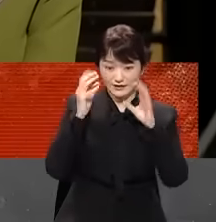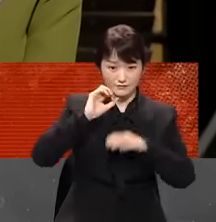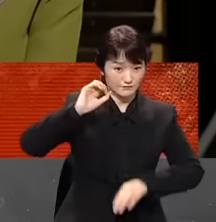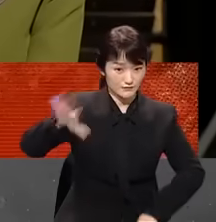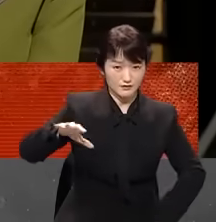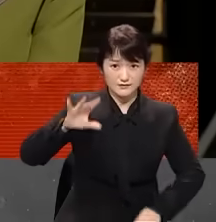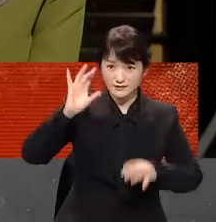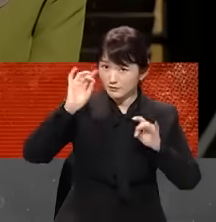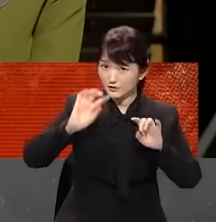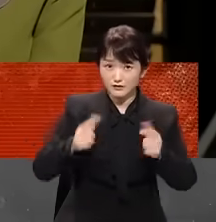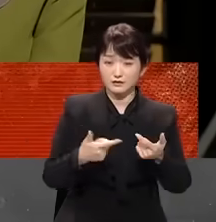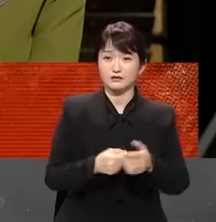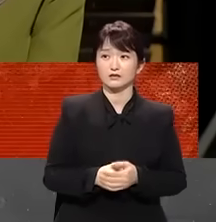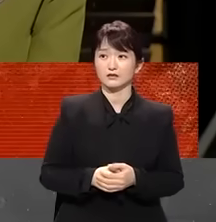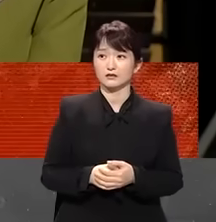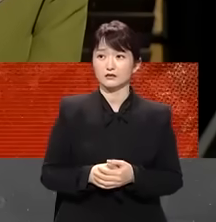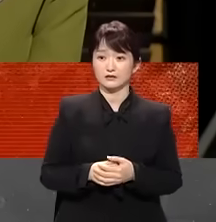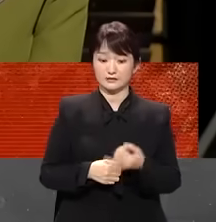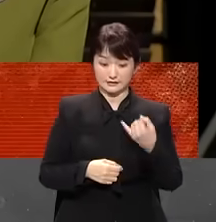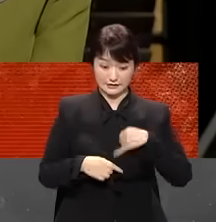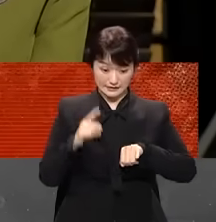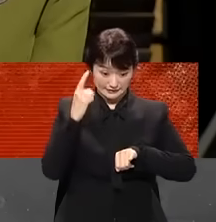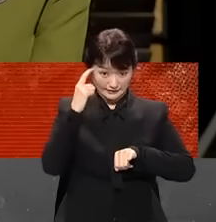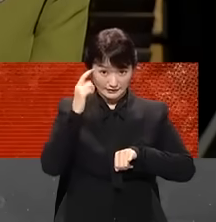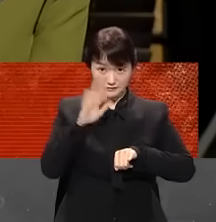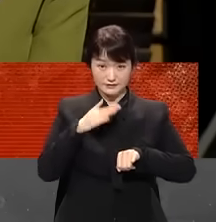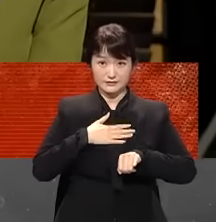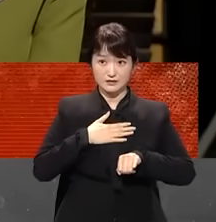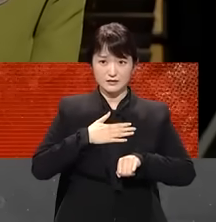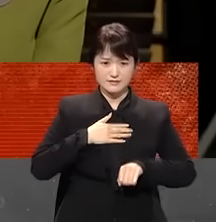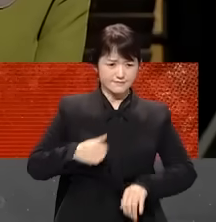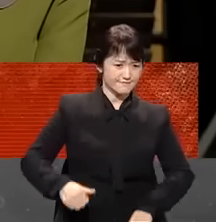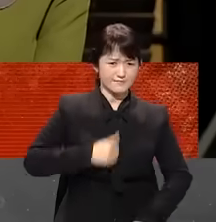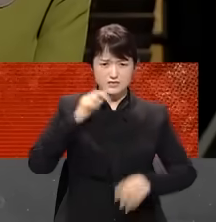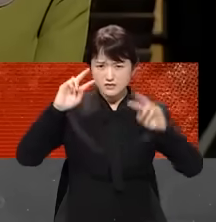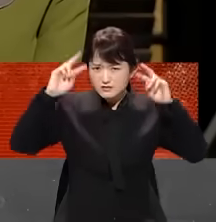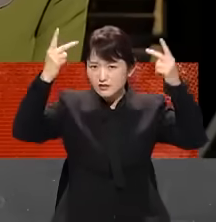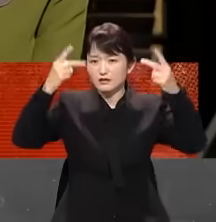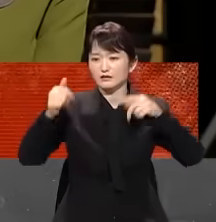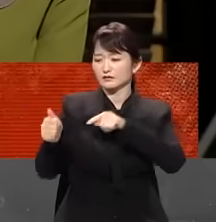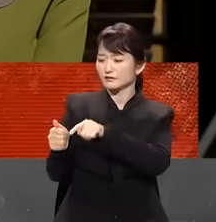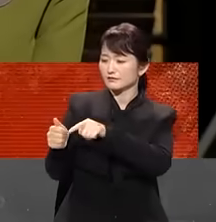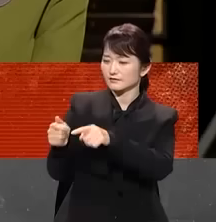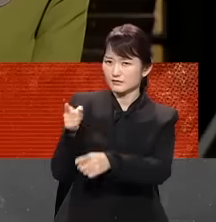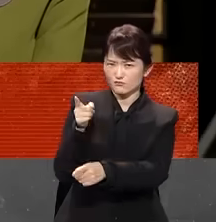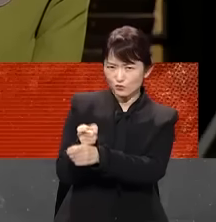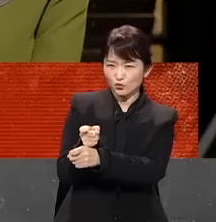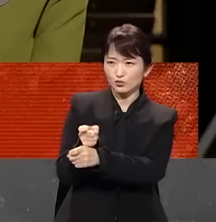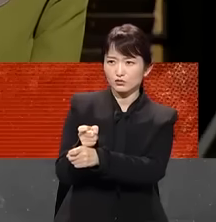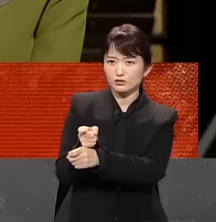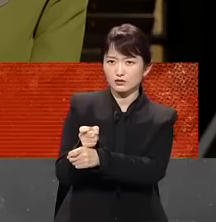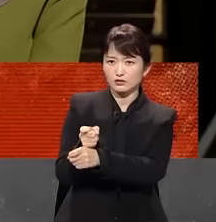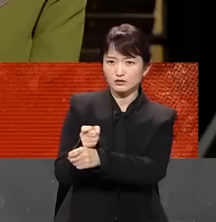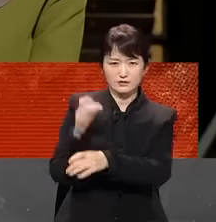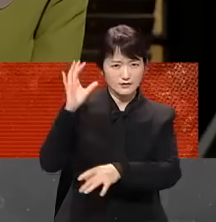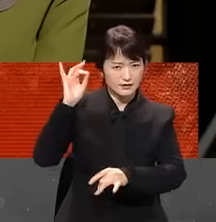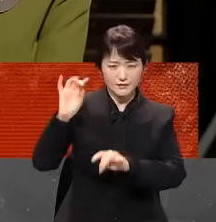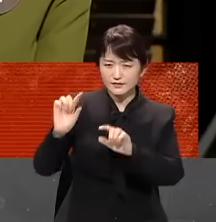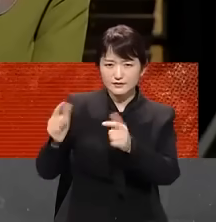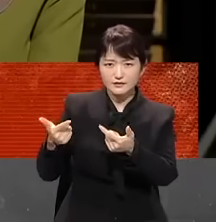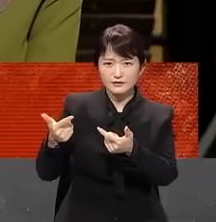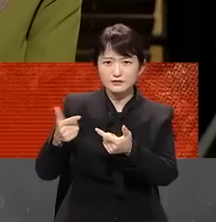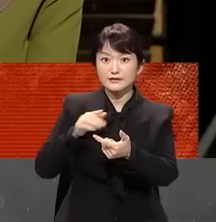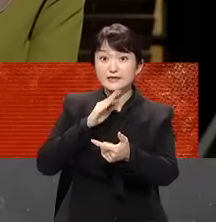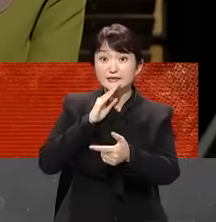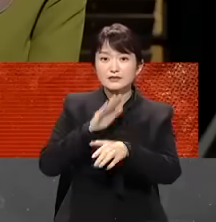않겠다라는 건 아이를 생각한게 아니라 내가 이렇게 열 받았으니까 너한테 내가 복수를 하겠다 그냥 두지 않겠다라는 걸 진짜